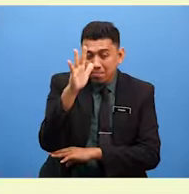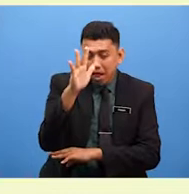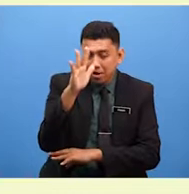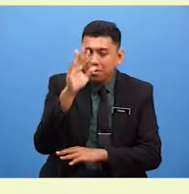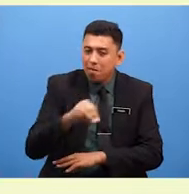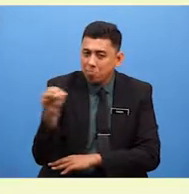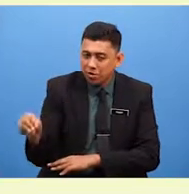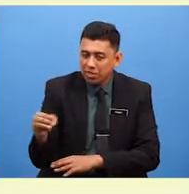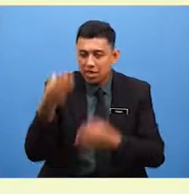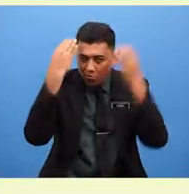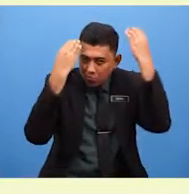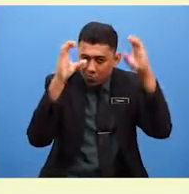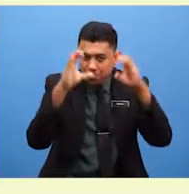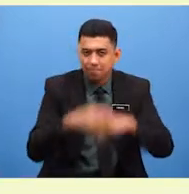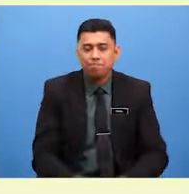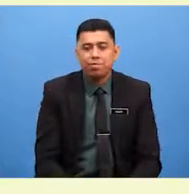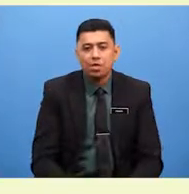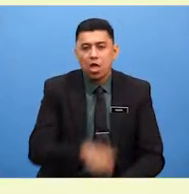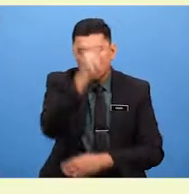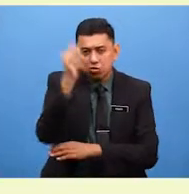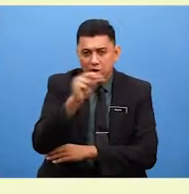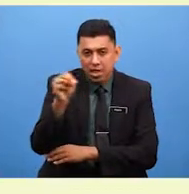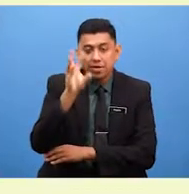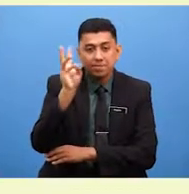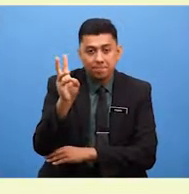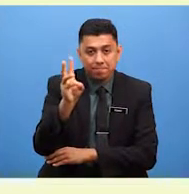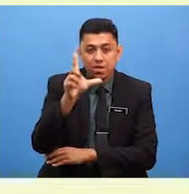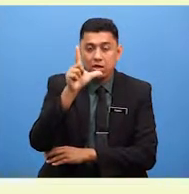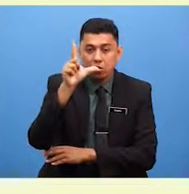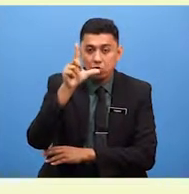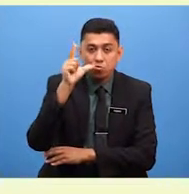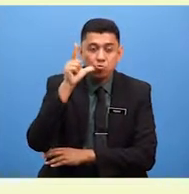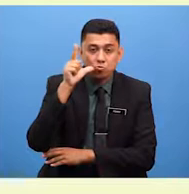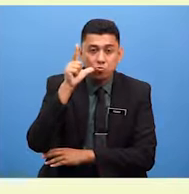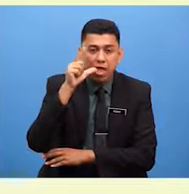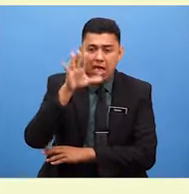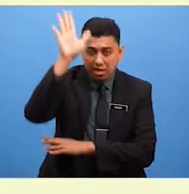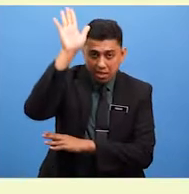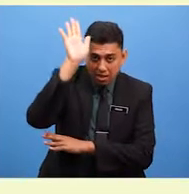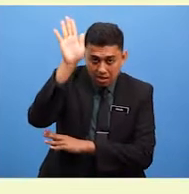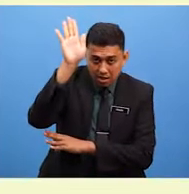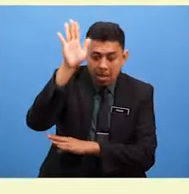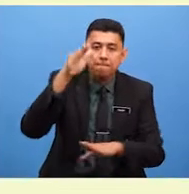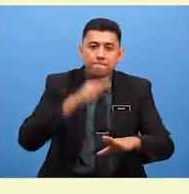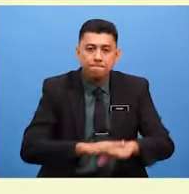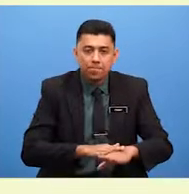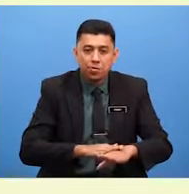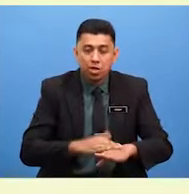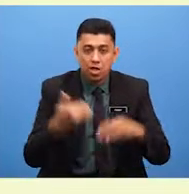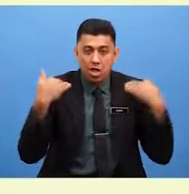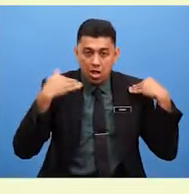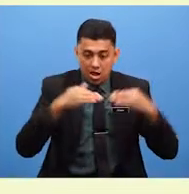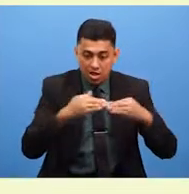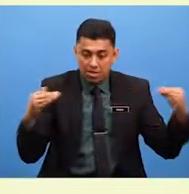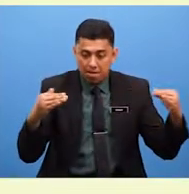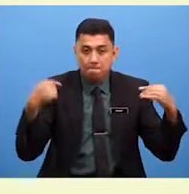Pandai anak murid, cikgu. Soalan keenam. Lucy mengangkat tangan pada aras